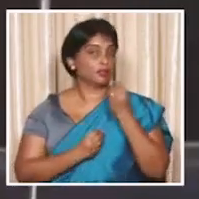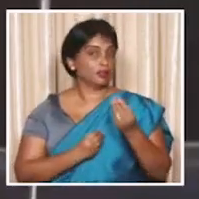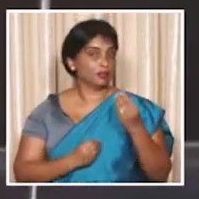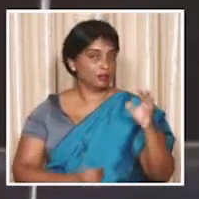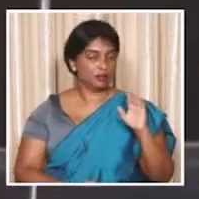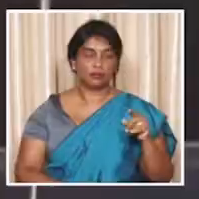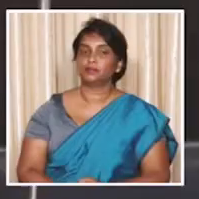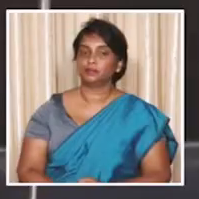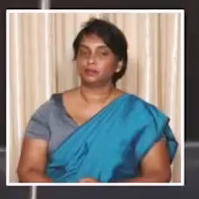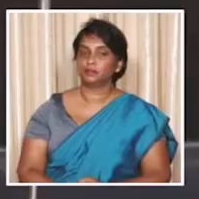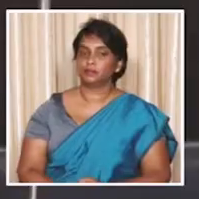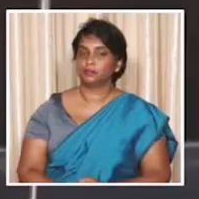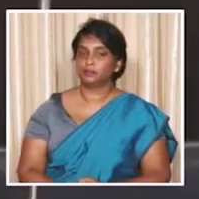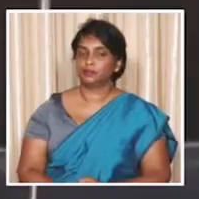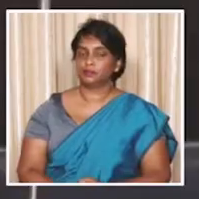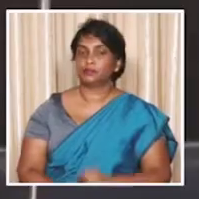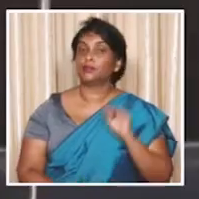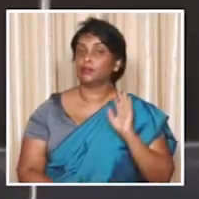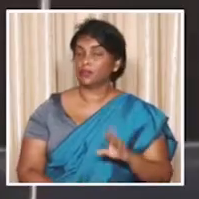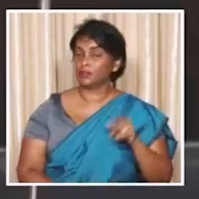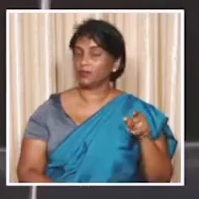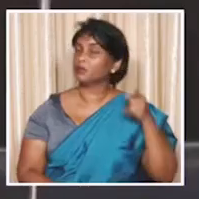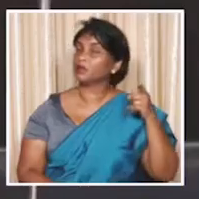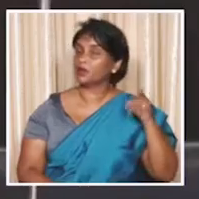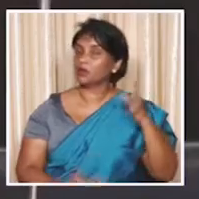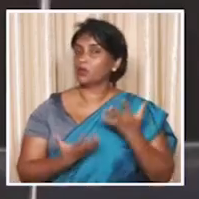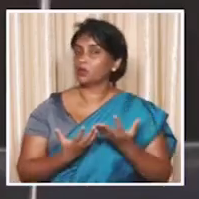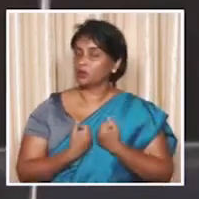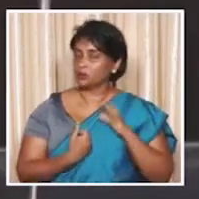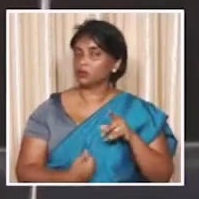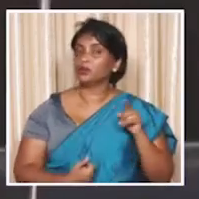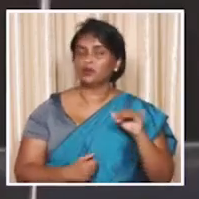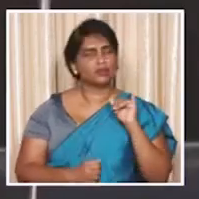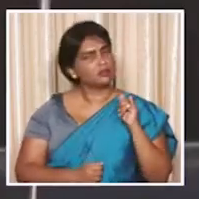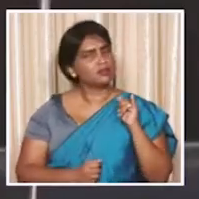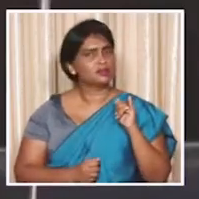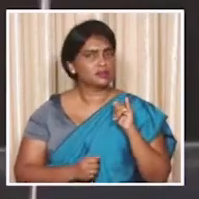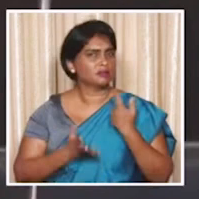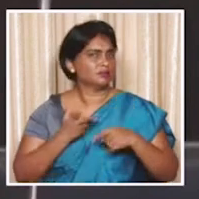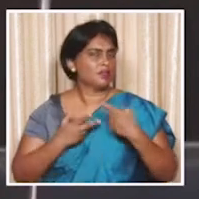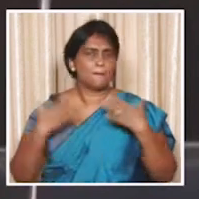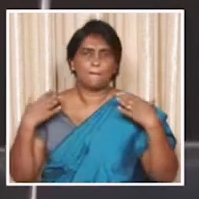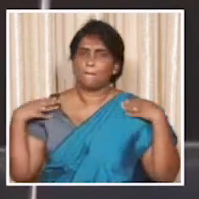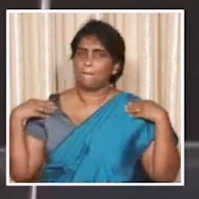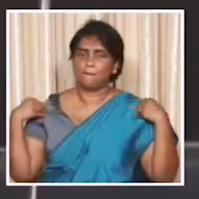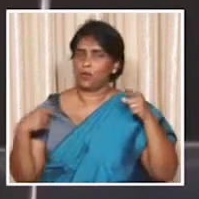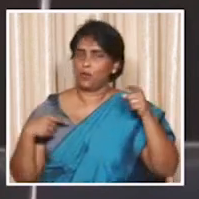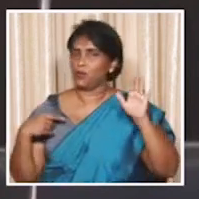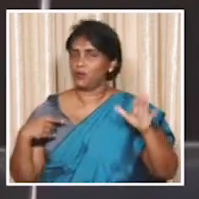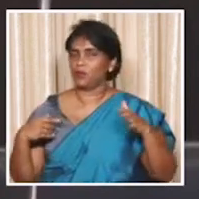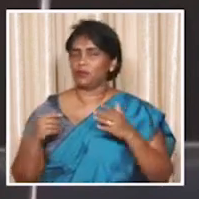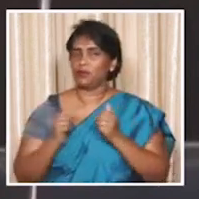ஆலனி பிரச்சினையாக அவர்களால் உரிய சேவைகளை தொடர முடியவில்லை என்று நாங்கள் அறிகிறோம் மன்னார் வவுனியா முல்லைத்தீவு